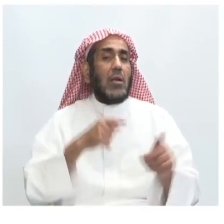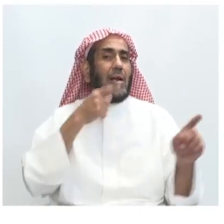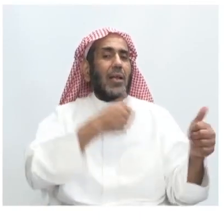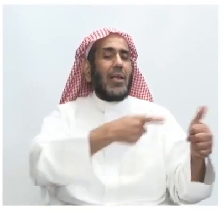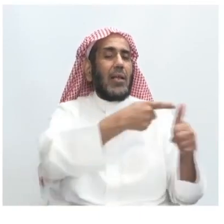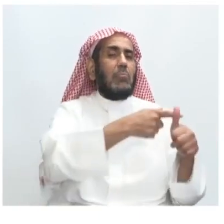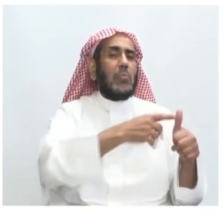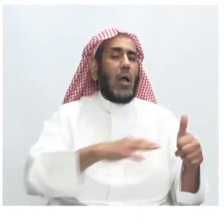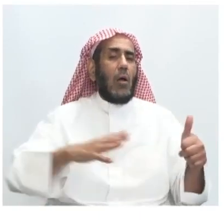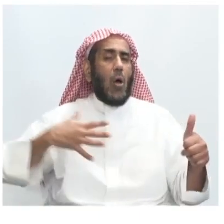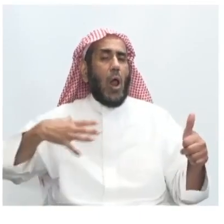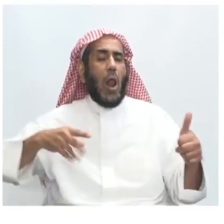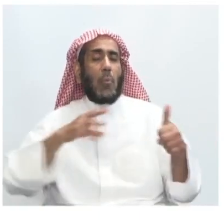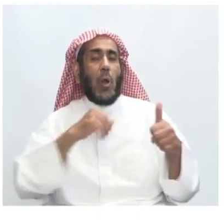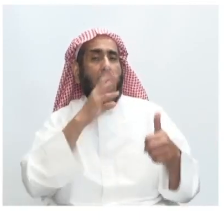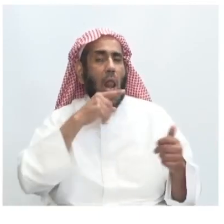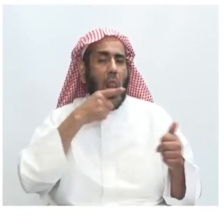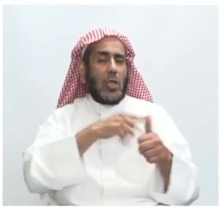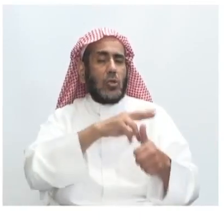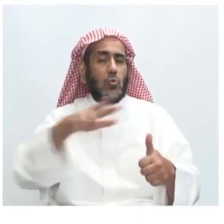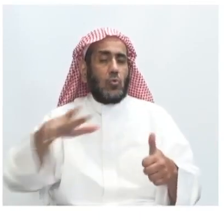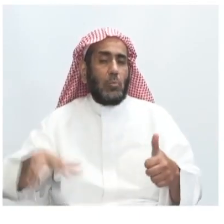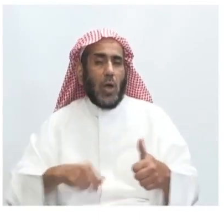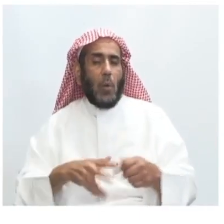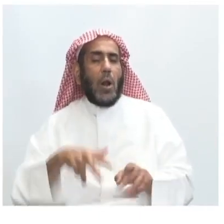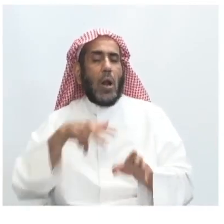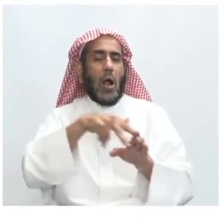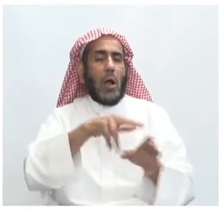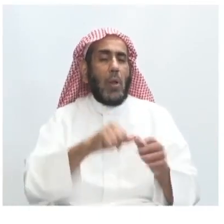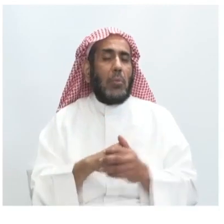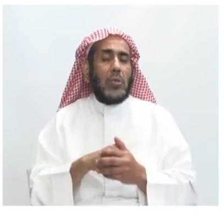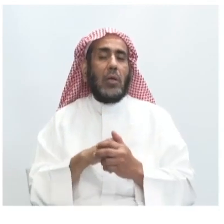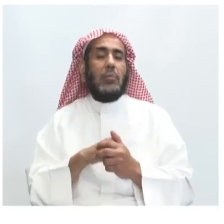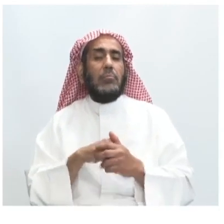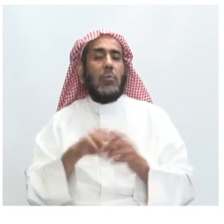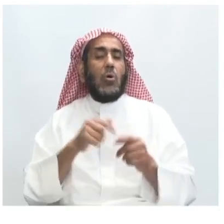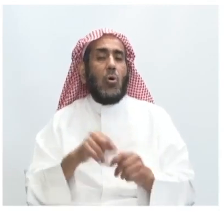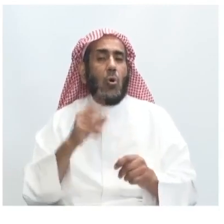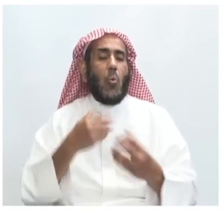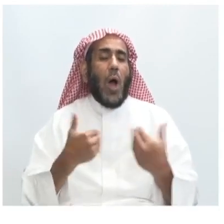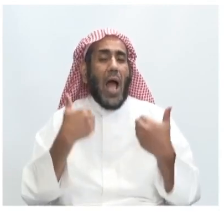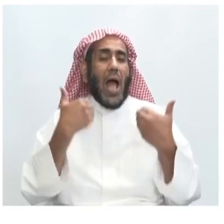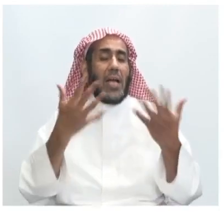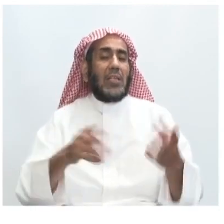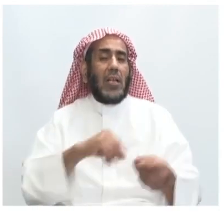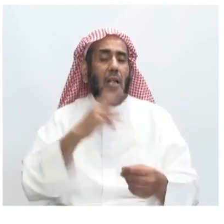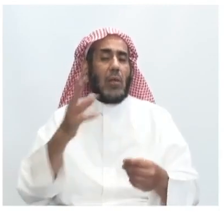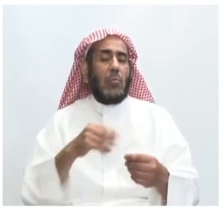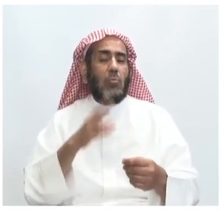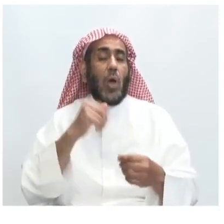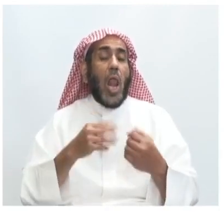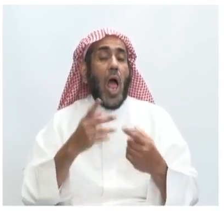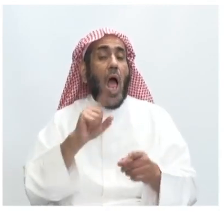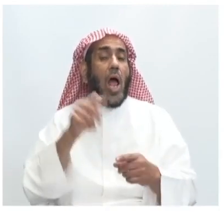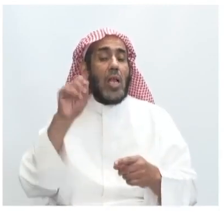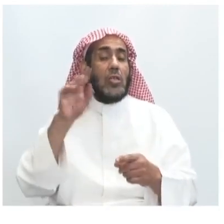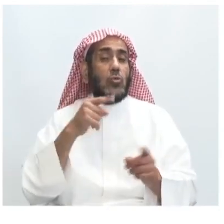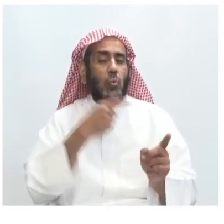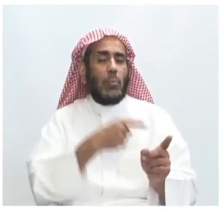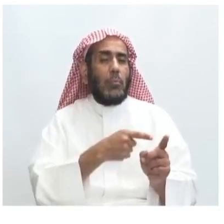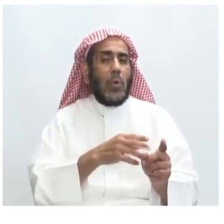الخليفه طبعا الستم خير من ركب المطايا واندى العالمين بطون راحي الستم